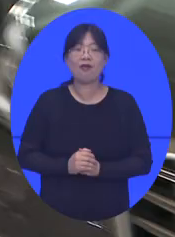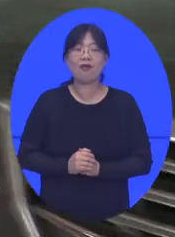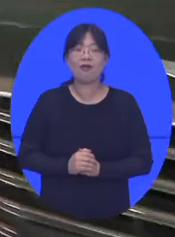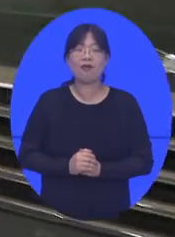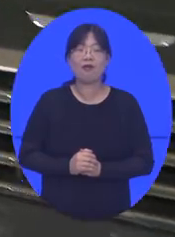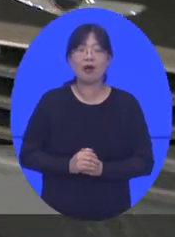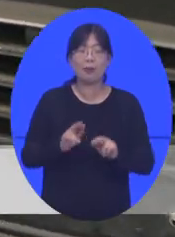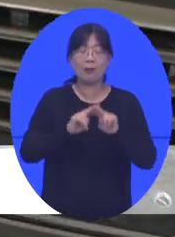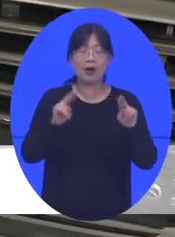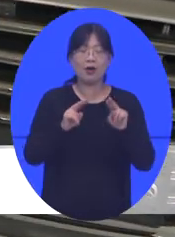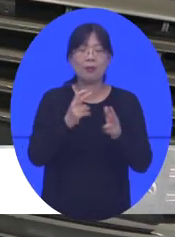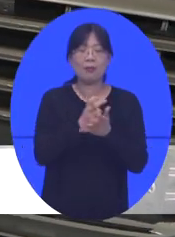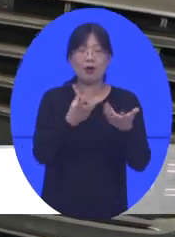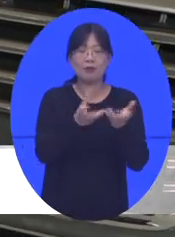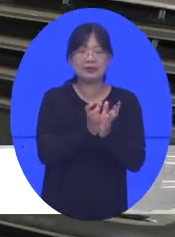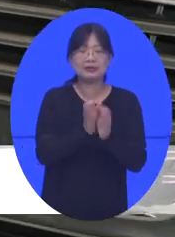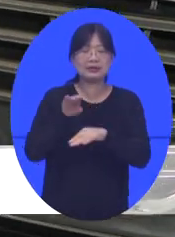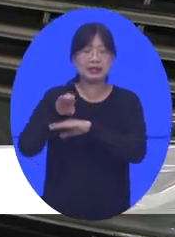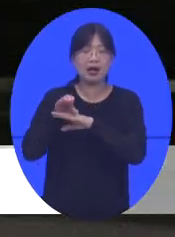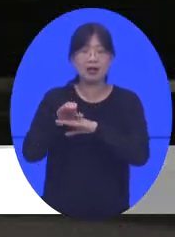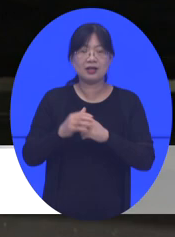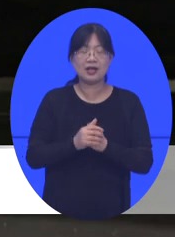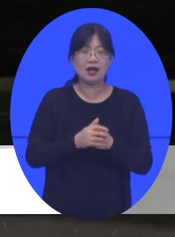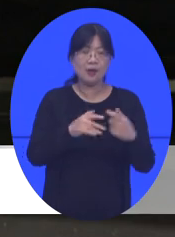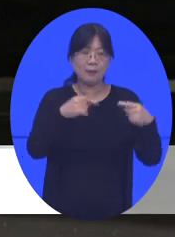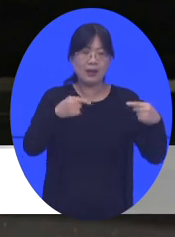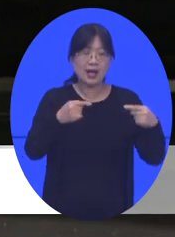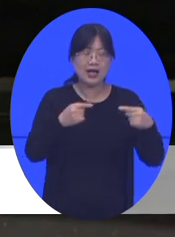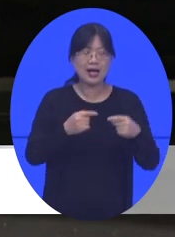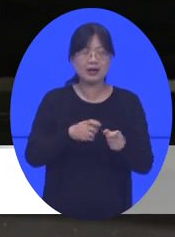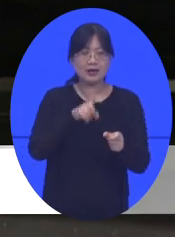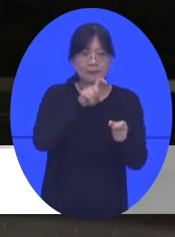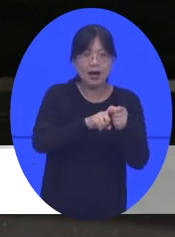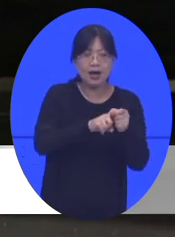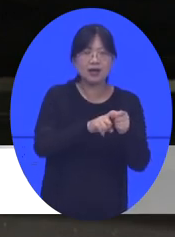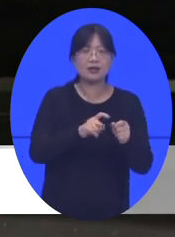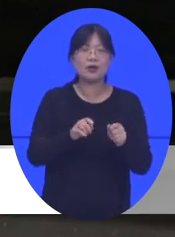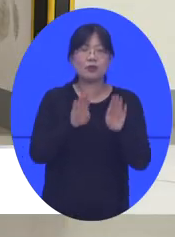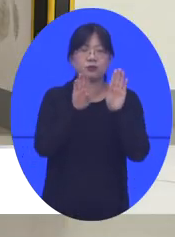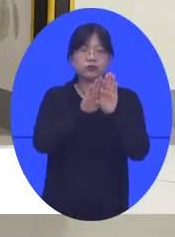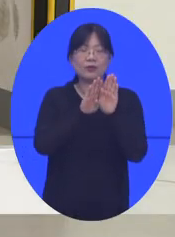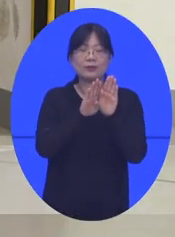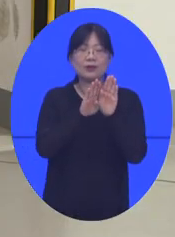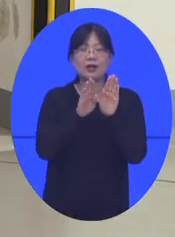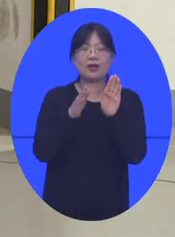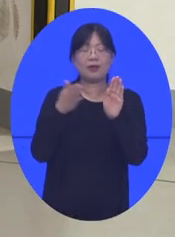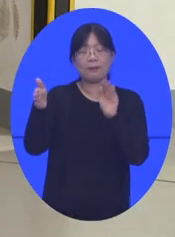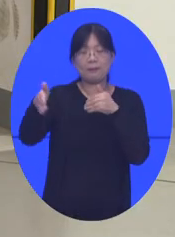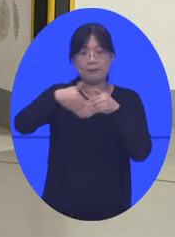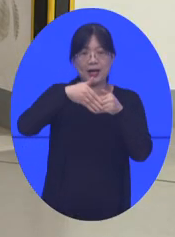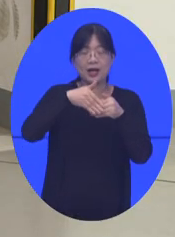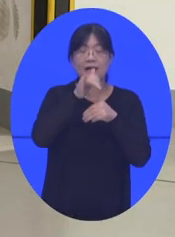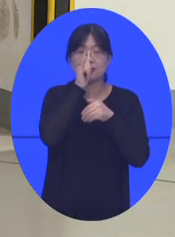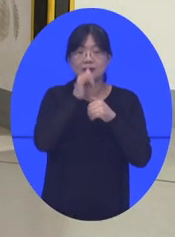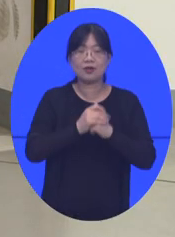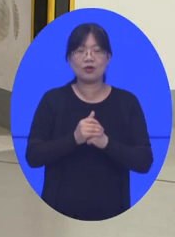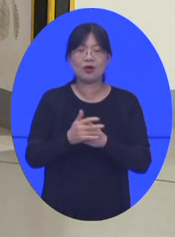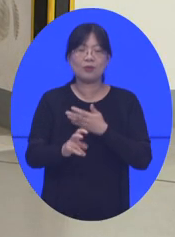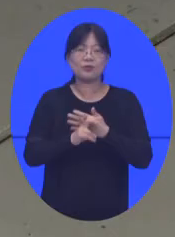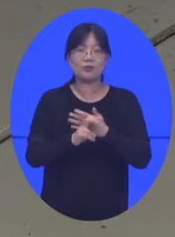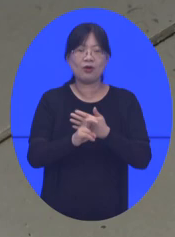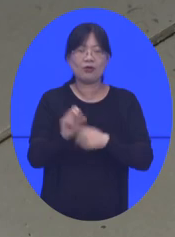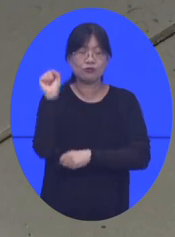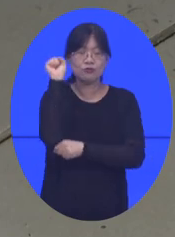차량. 발견 즉시 바퀴에 잠금 장치를 채우고 문에 봉인지를 붙입니다. 불법 주행을 원천 차단하는